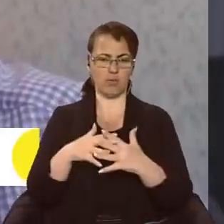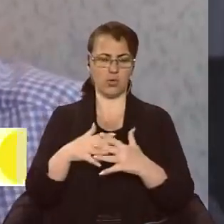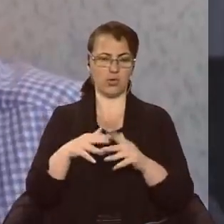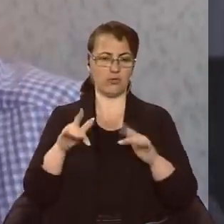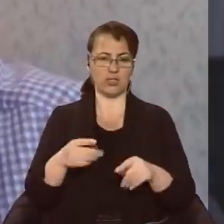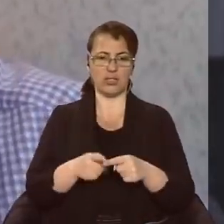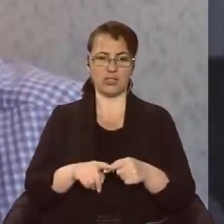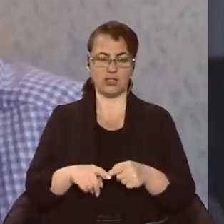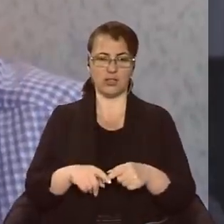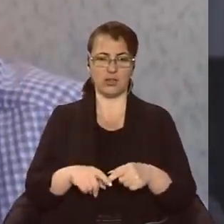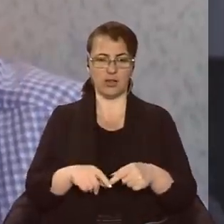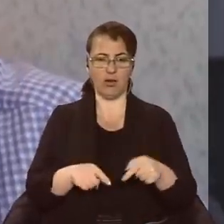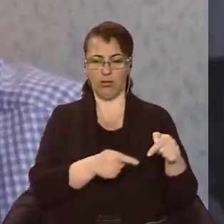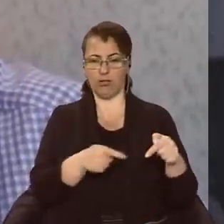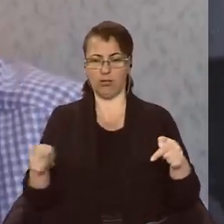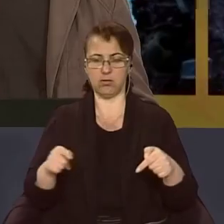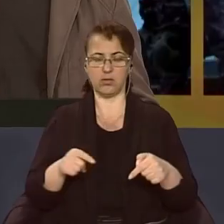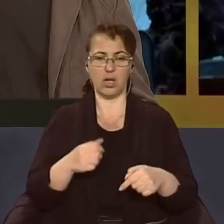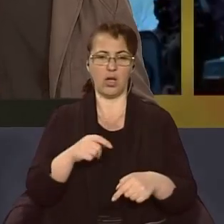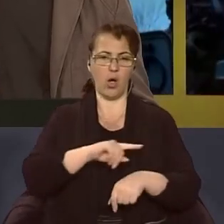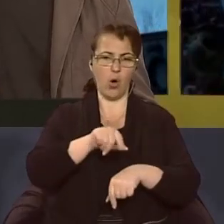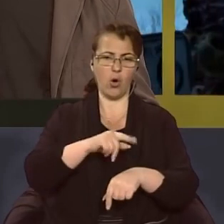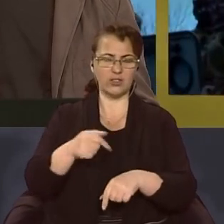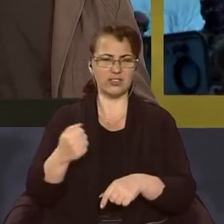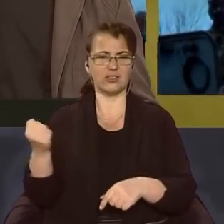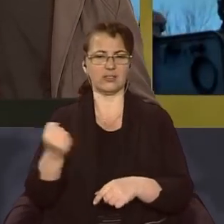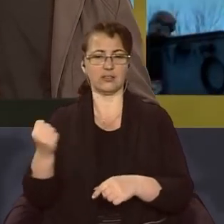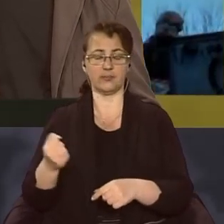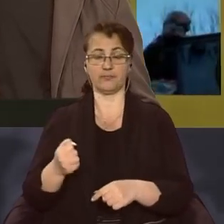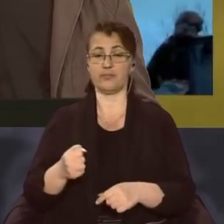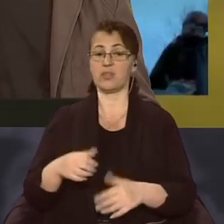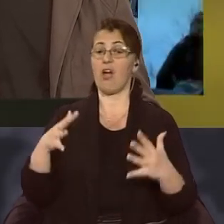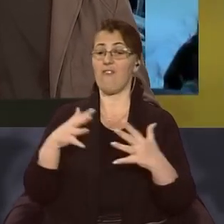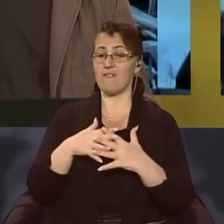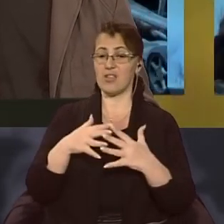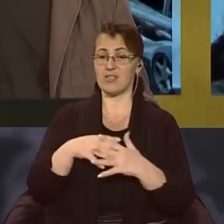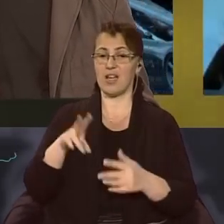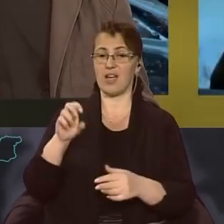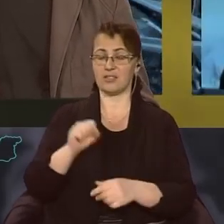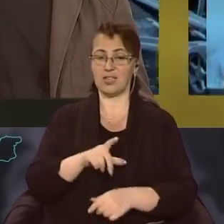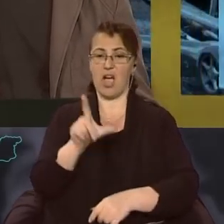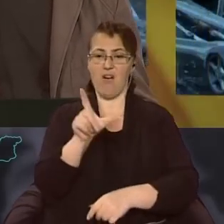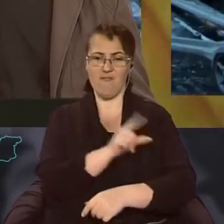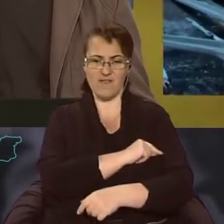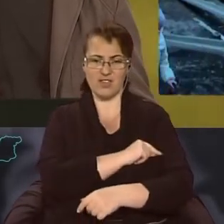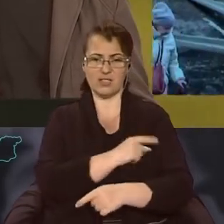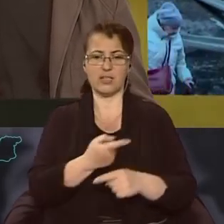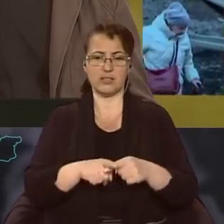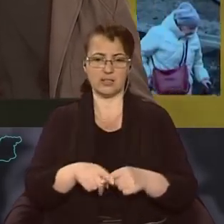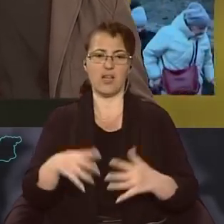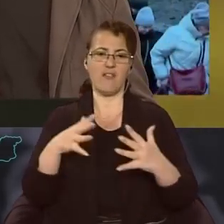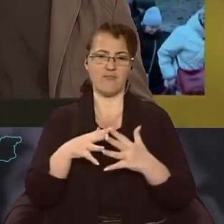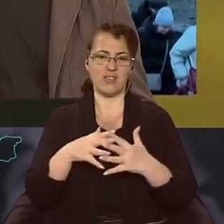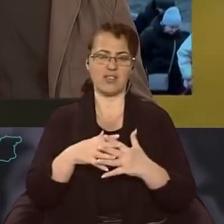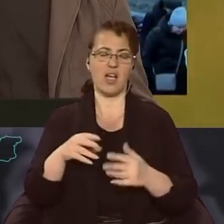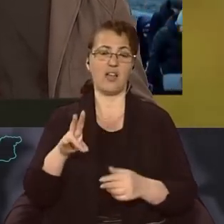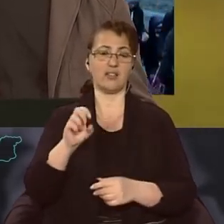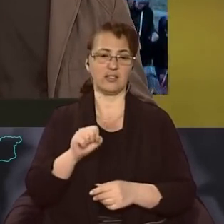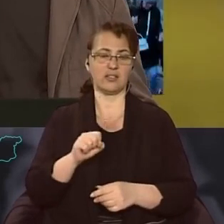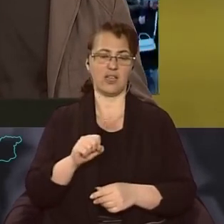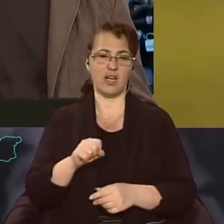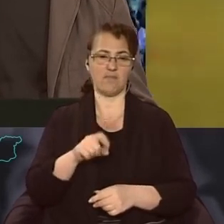чи, мабуть, тижні. Це дійсно війна на виснаження – це війна на місяці. Це правда. Але на виснаження